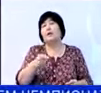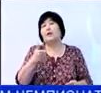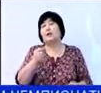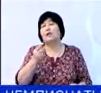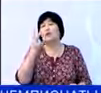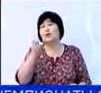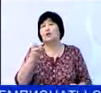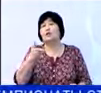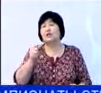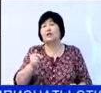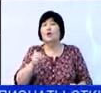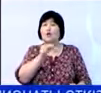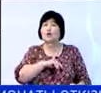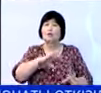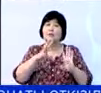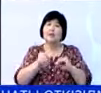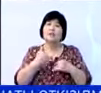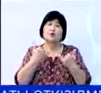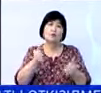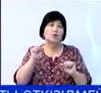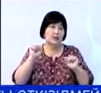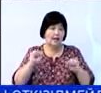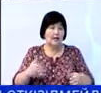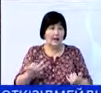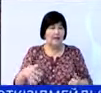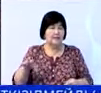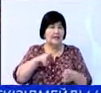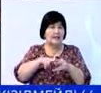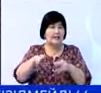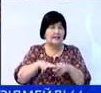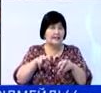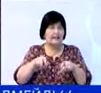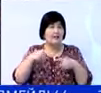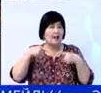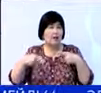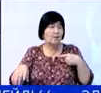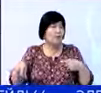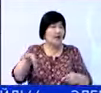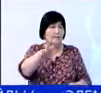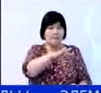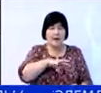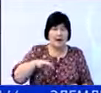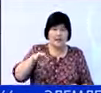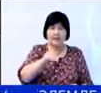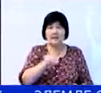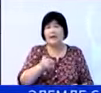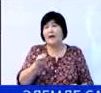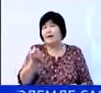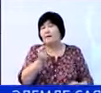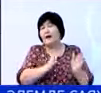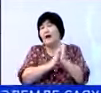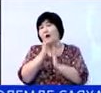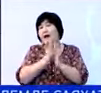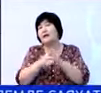біз жұмыс нәтижесін көрсете аламыз. Қазір барлық зиянкестерге, одан бөлек атады, барлық атады, дақылдарға,